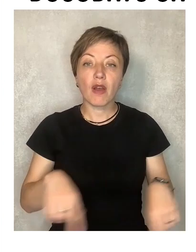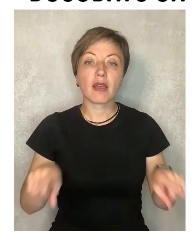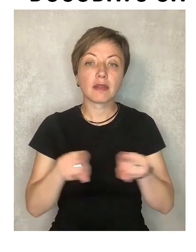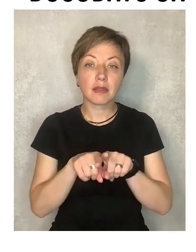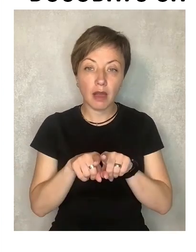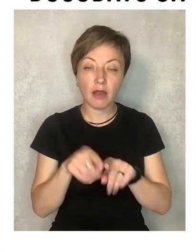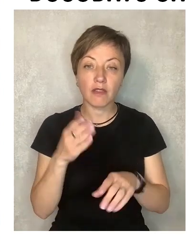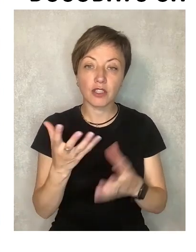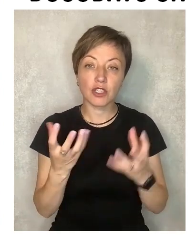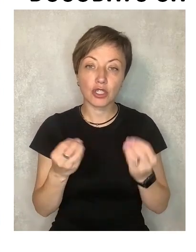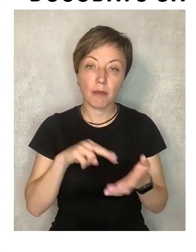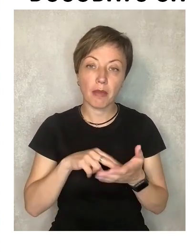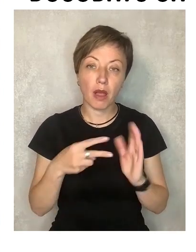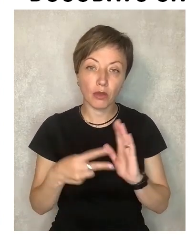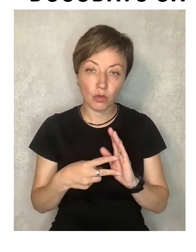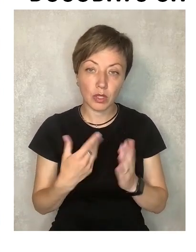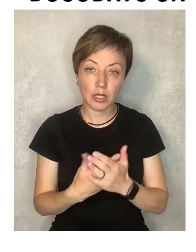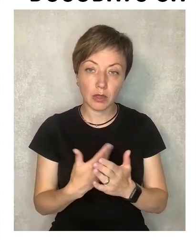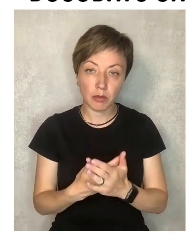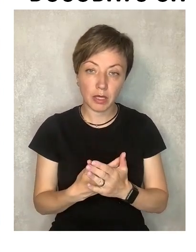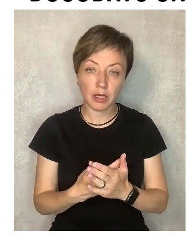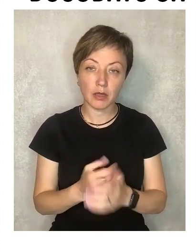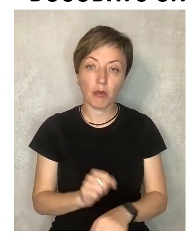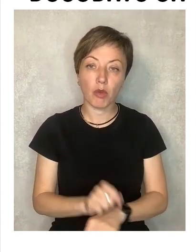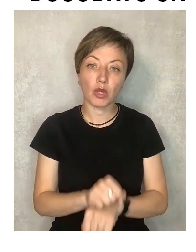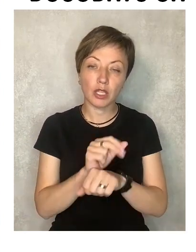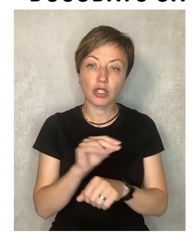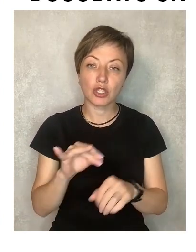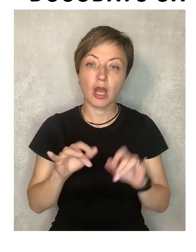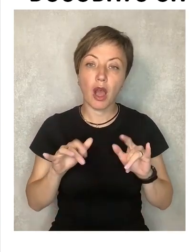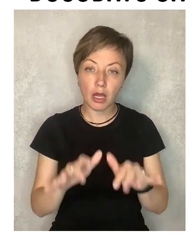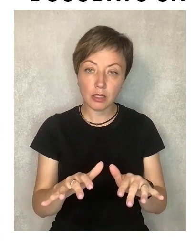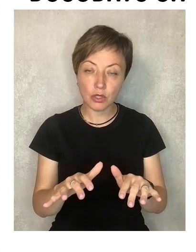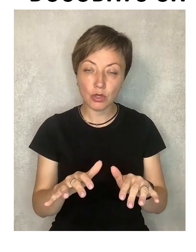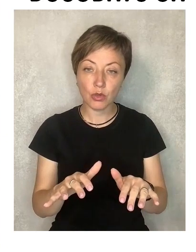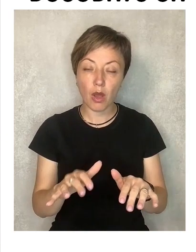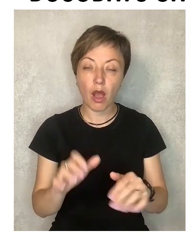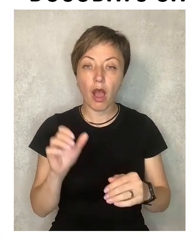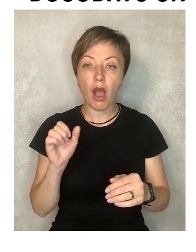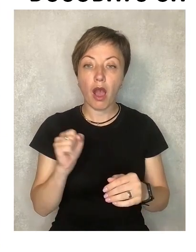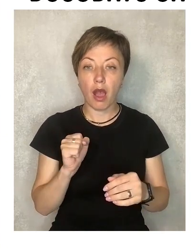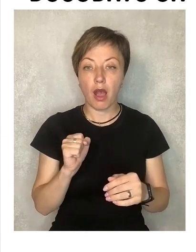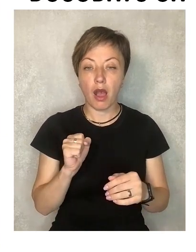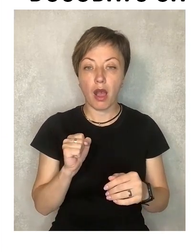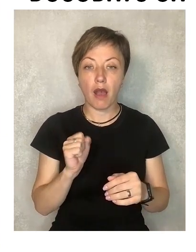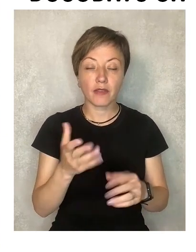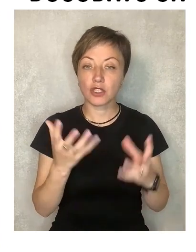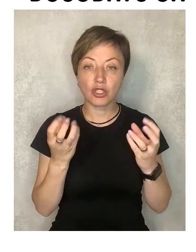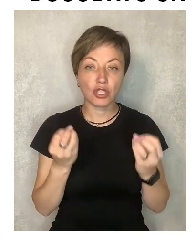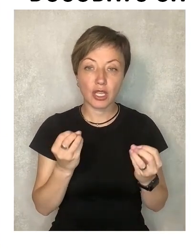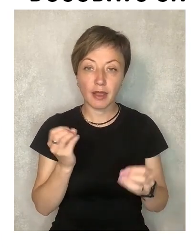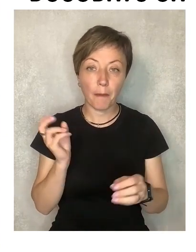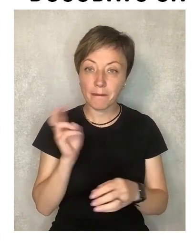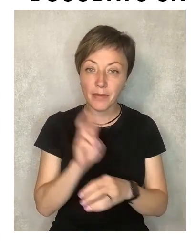ще плануєте, наприклад, протест чи акцію, ви ще не сходили туди, а вас